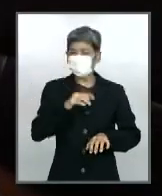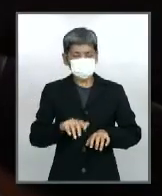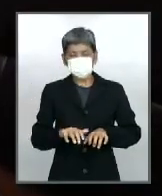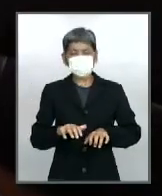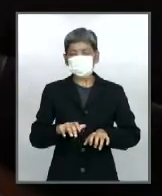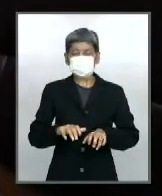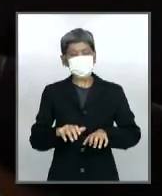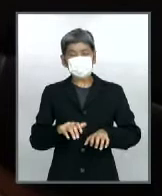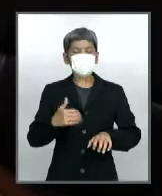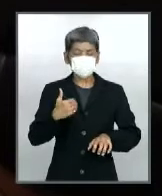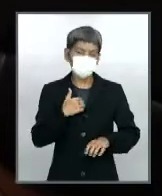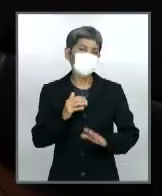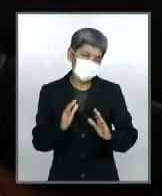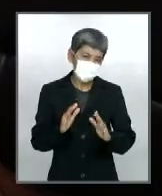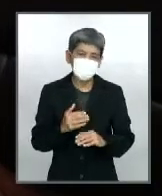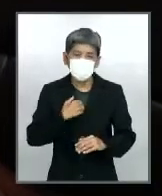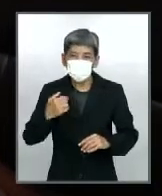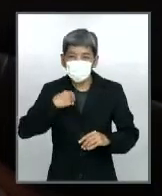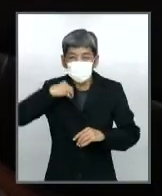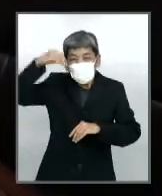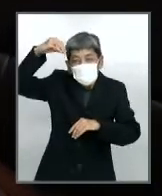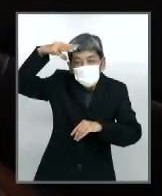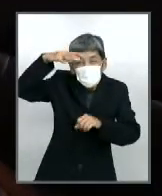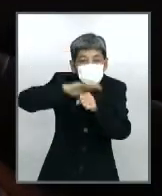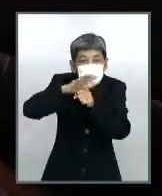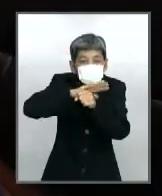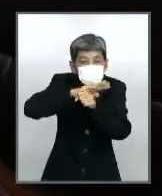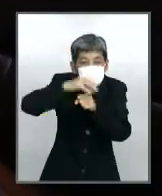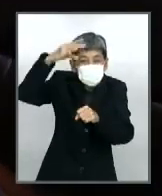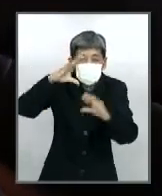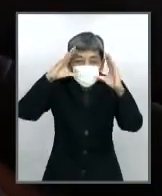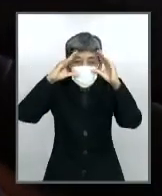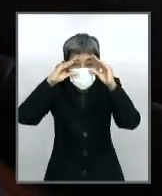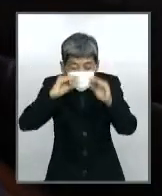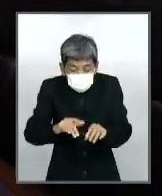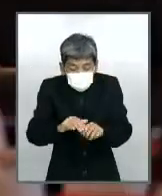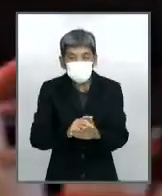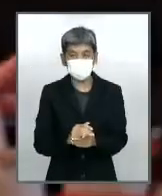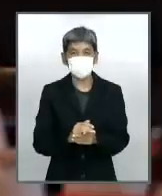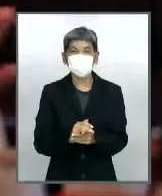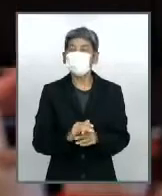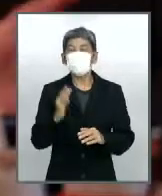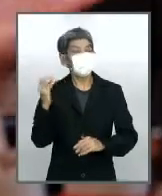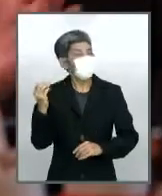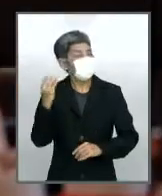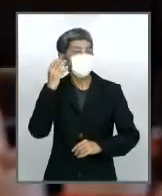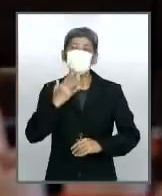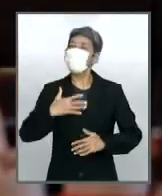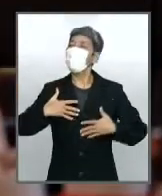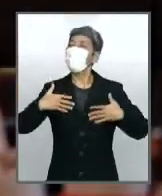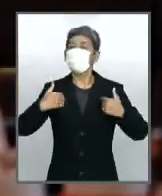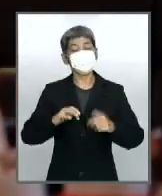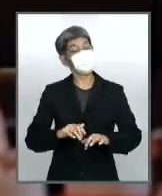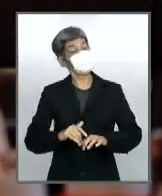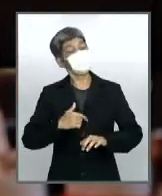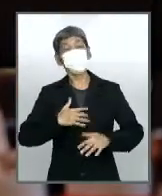เวลาอะไรอย่างเงี้ยครับแล้วก็แสงมันจะน้อยที่นี่มันจะมืดหน่อยมันได้ สถานที่สวยค่ะเพลงเพราะเรียกว่าถ้